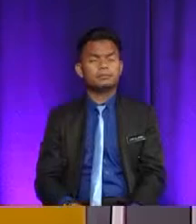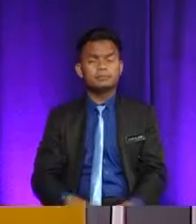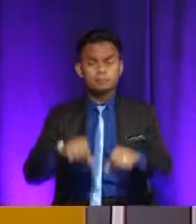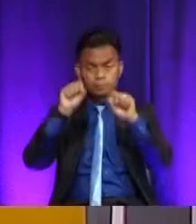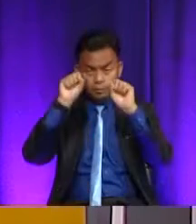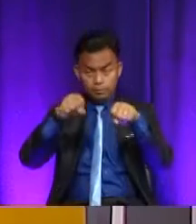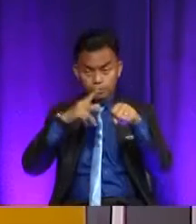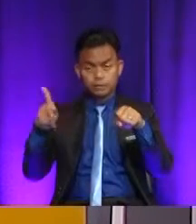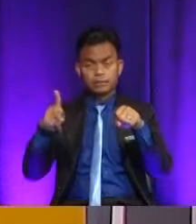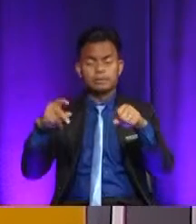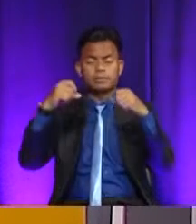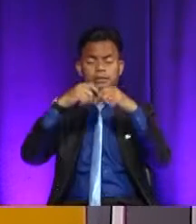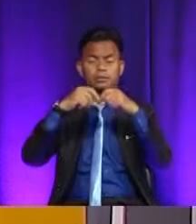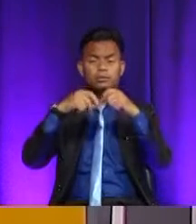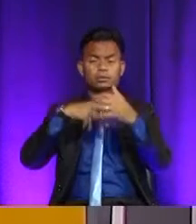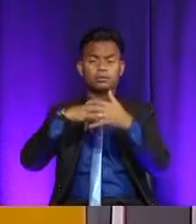dikeluarkan